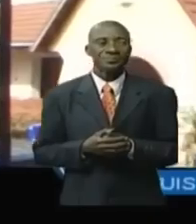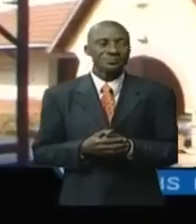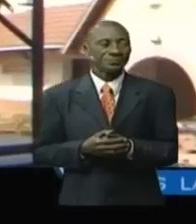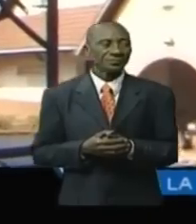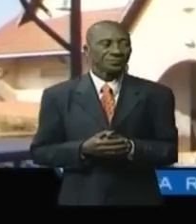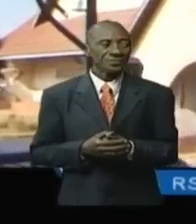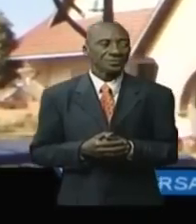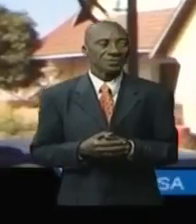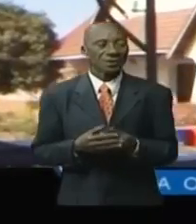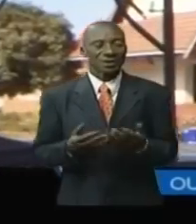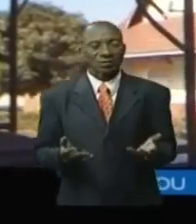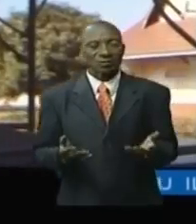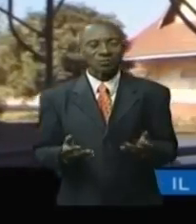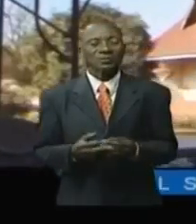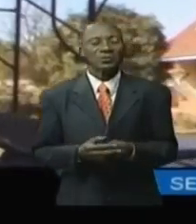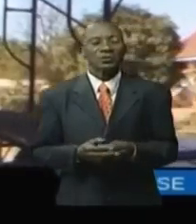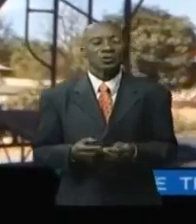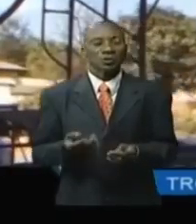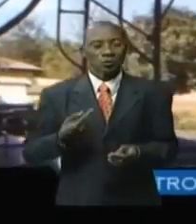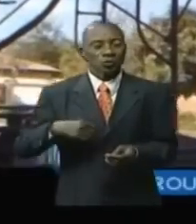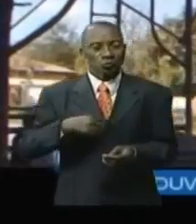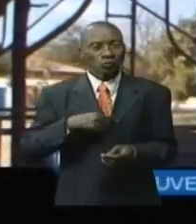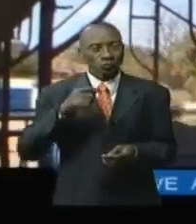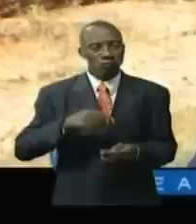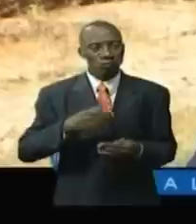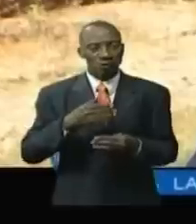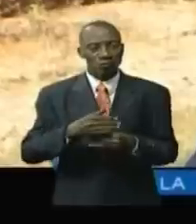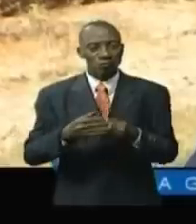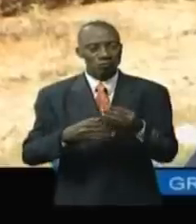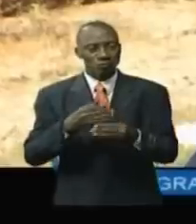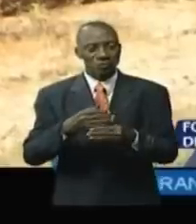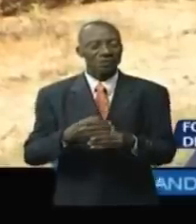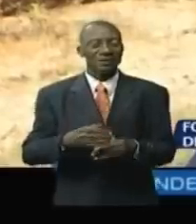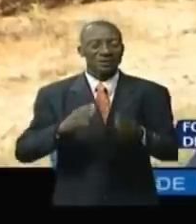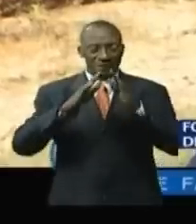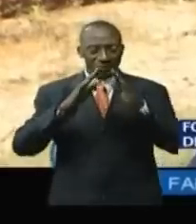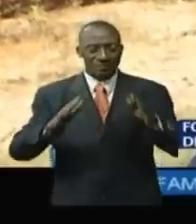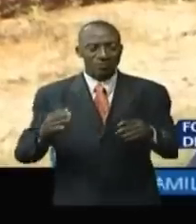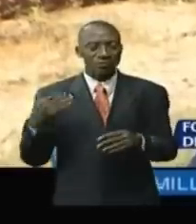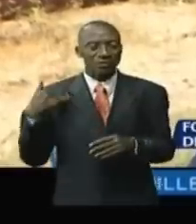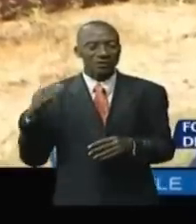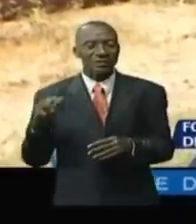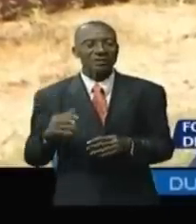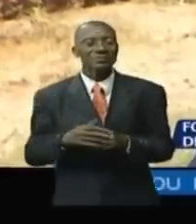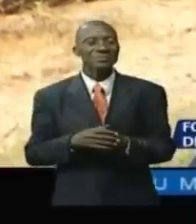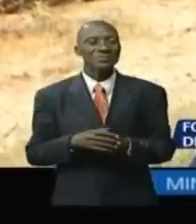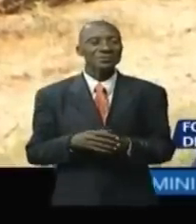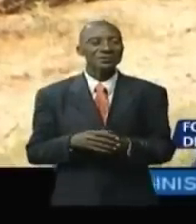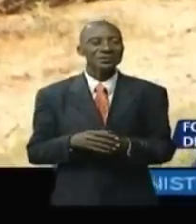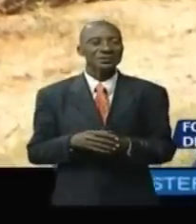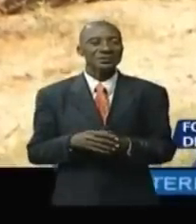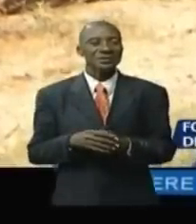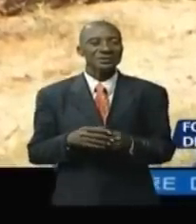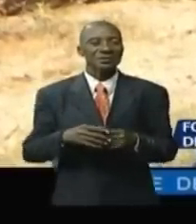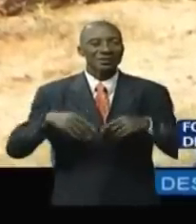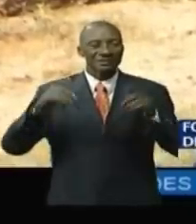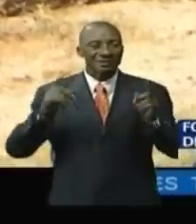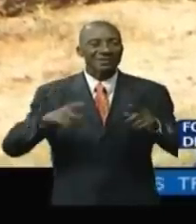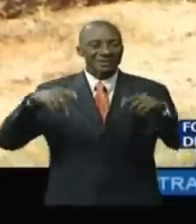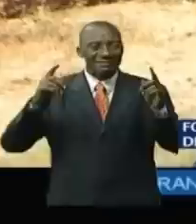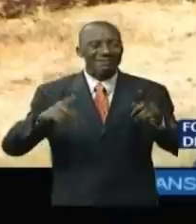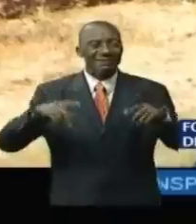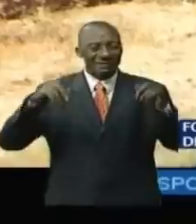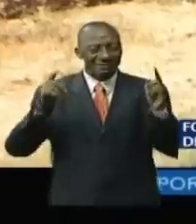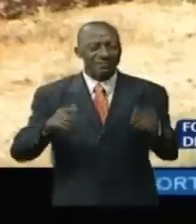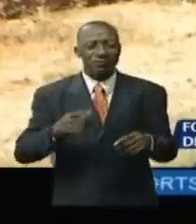maisons de l'État dans cette ville de Lubumbashi. Chaque année, il y a une ligne budgétaire dans le budget de la province du